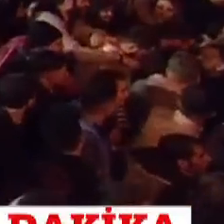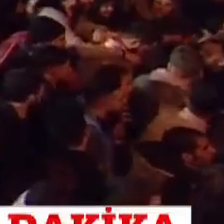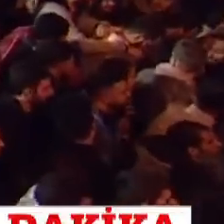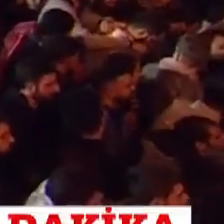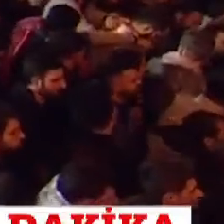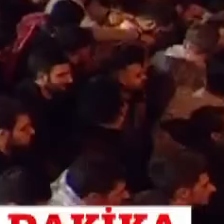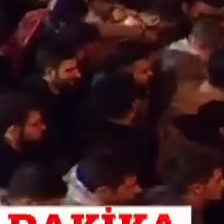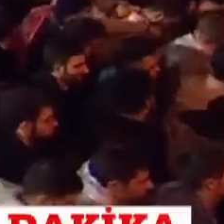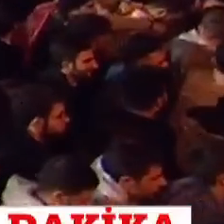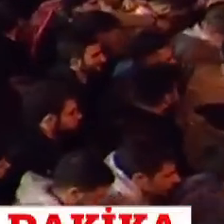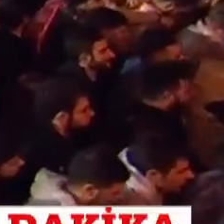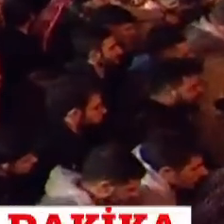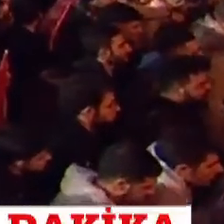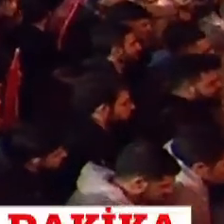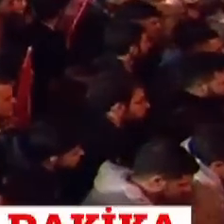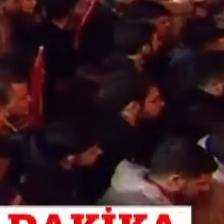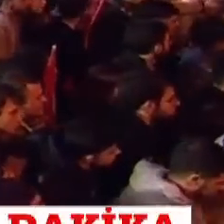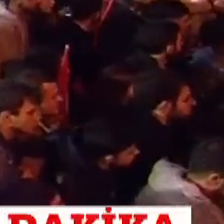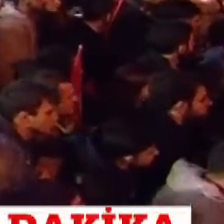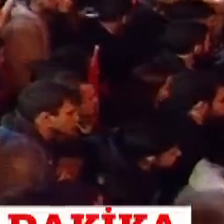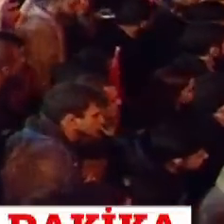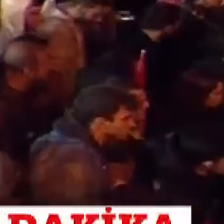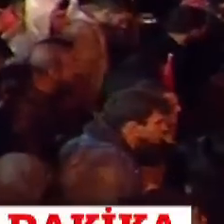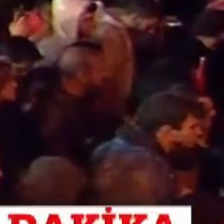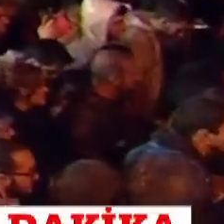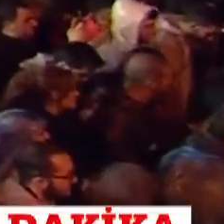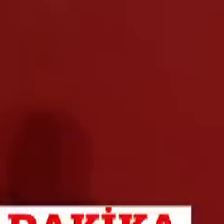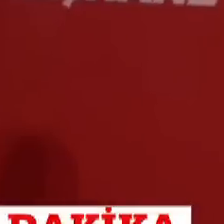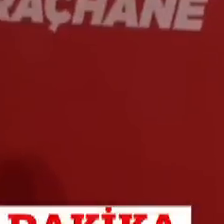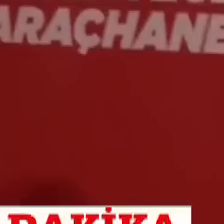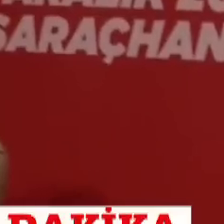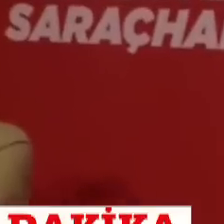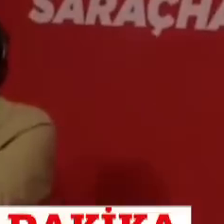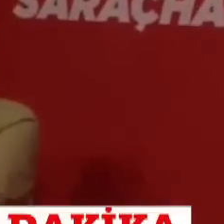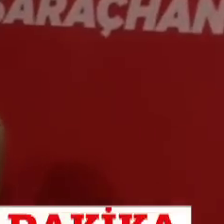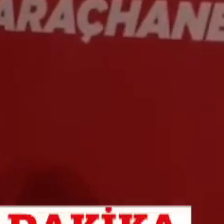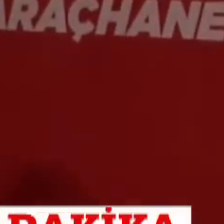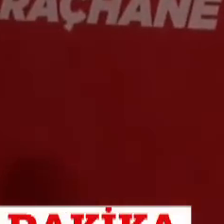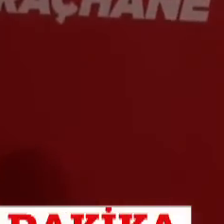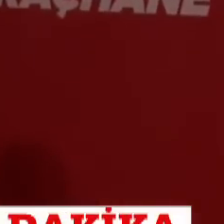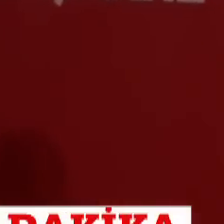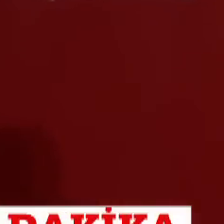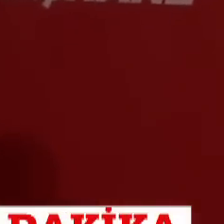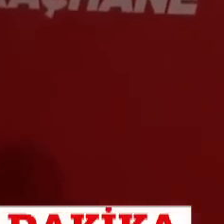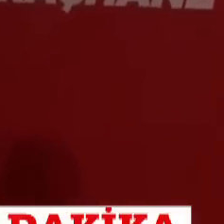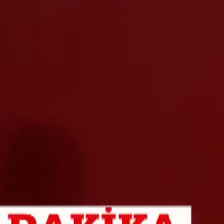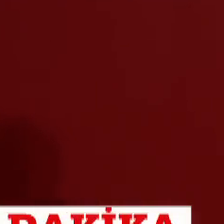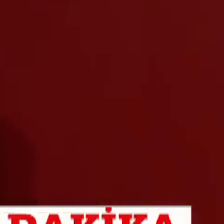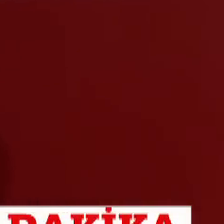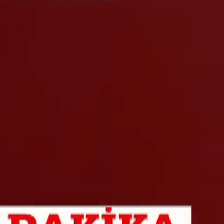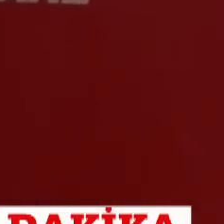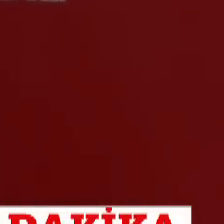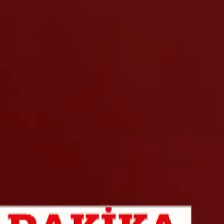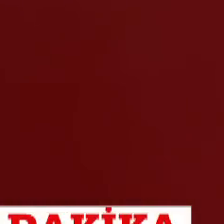için üzüntü içerisindeyim. Bu büyük devlet için üzüntü içerisindeyim.